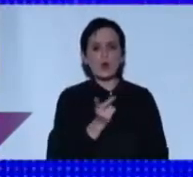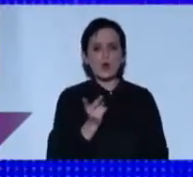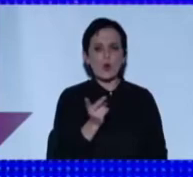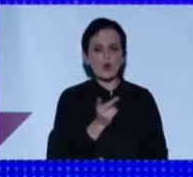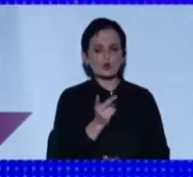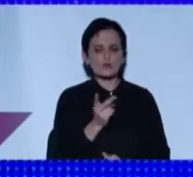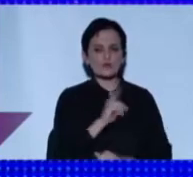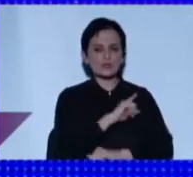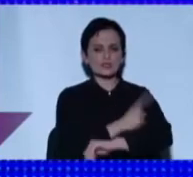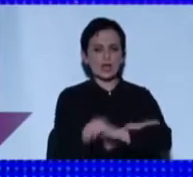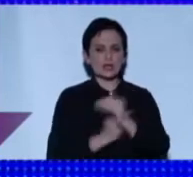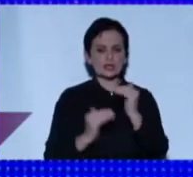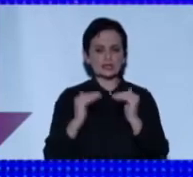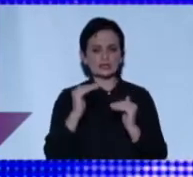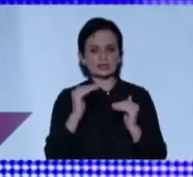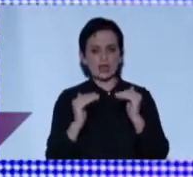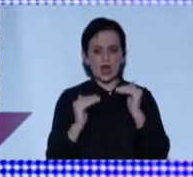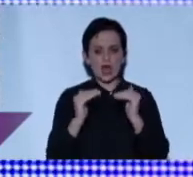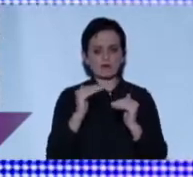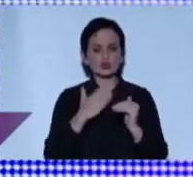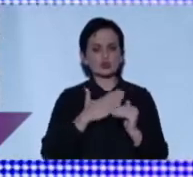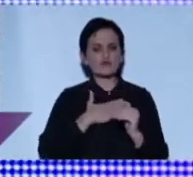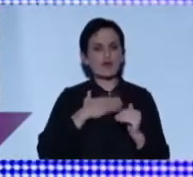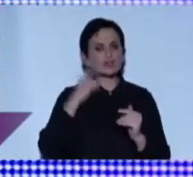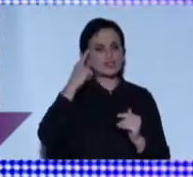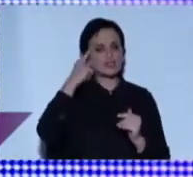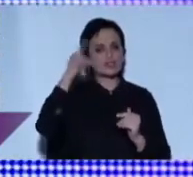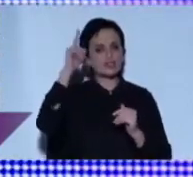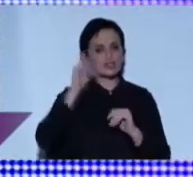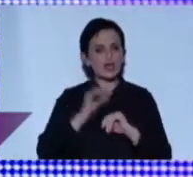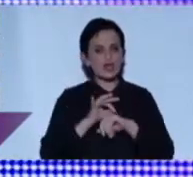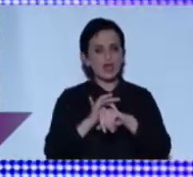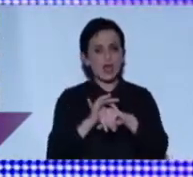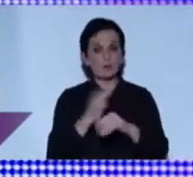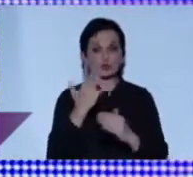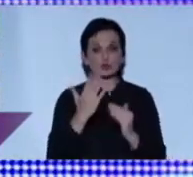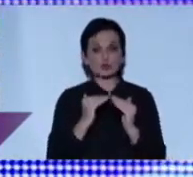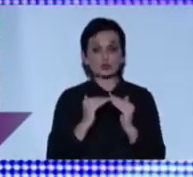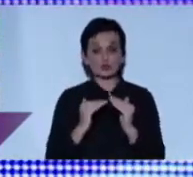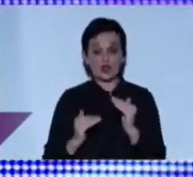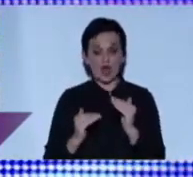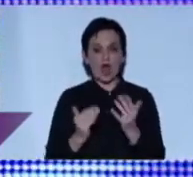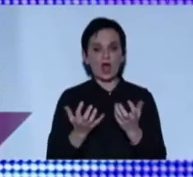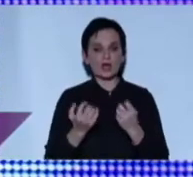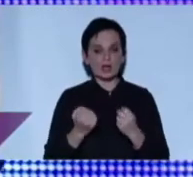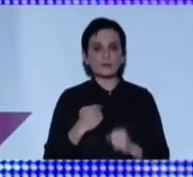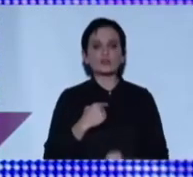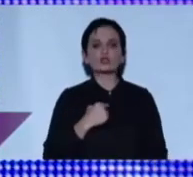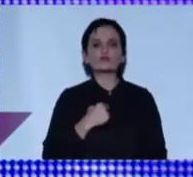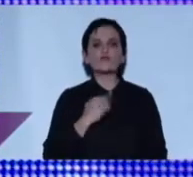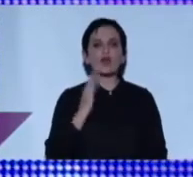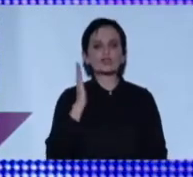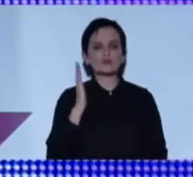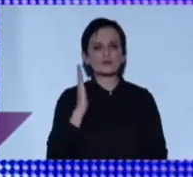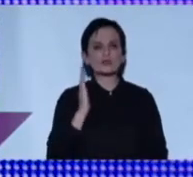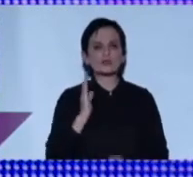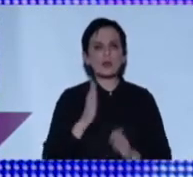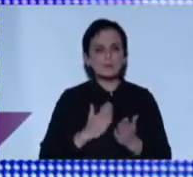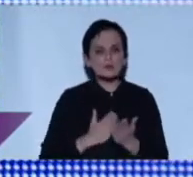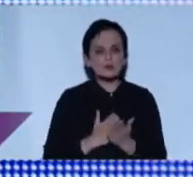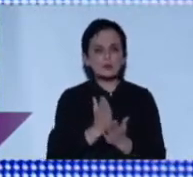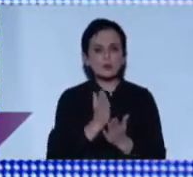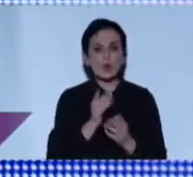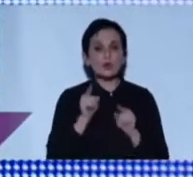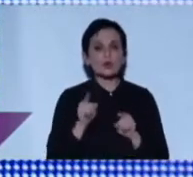ძალა დავაბალანსოთ და ჩვენი იდეები გავატანინოთ. თუ ავიღეთ ნაკლები, რა თქმა უნდა ჩვენ ვიქნებით მოქნილები იმისთვის, რომ